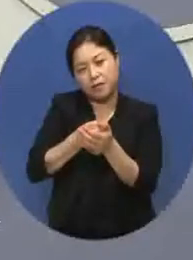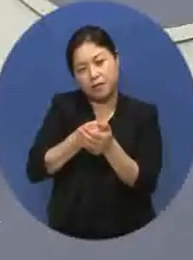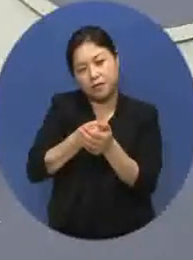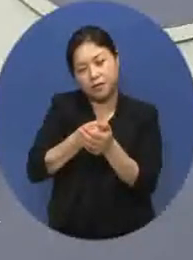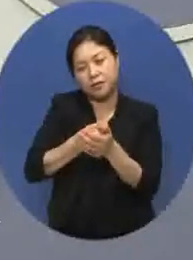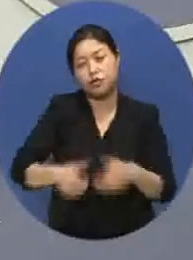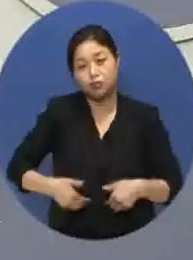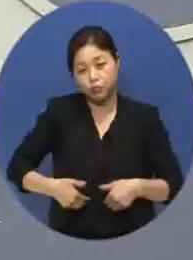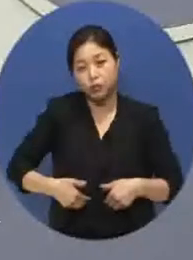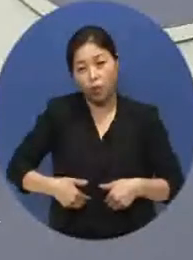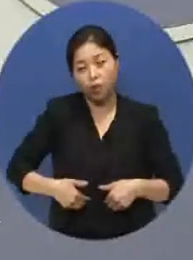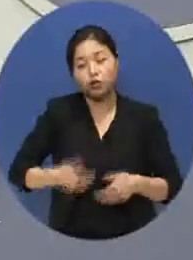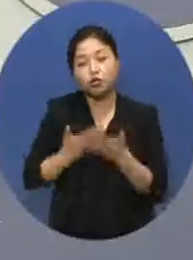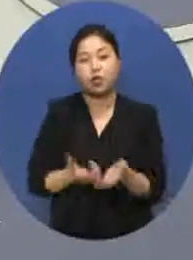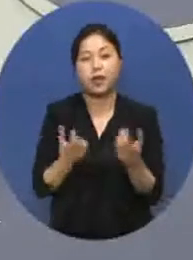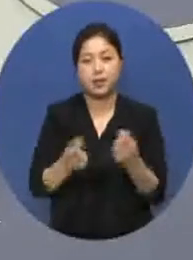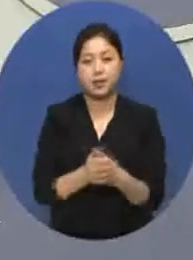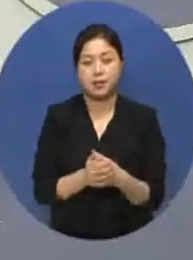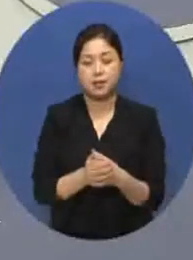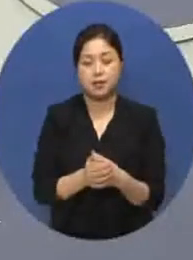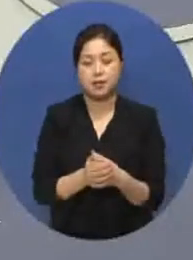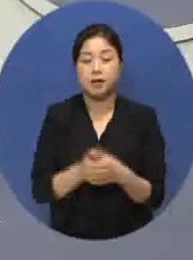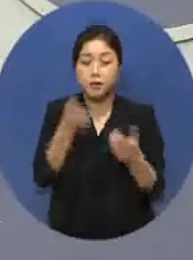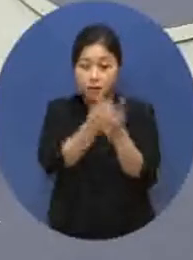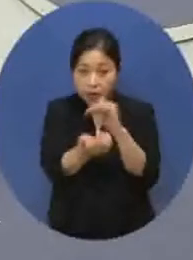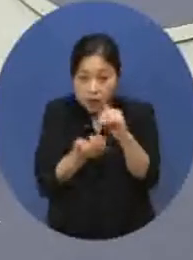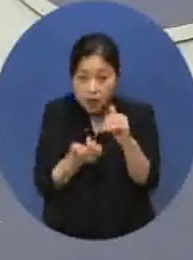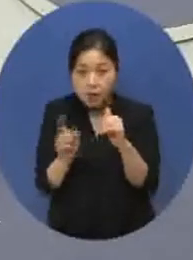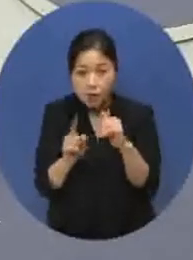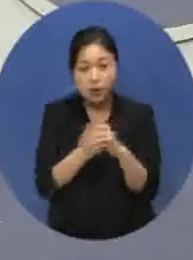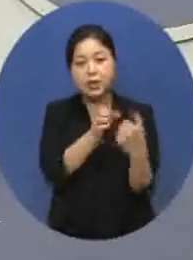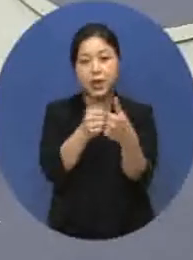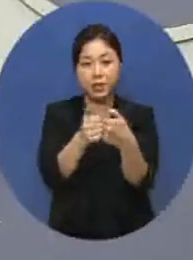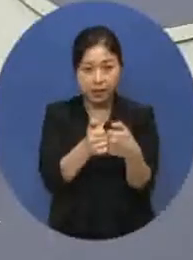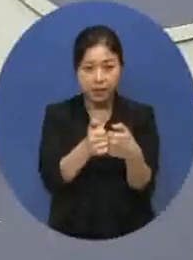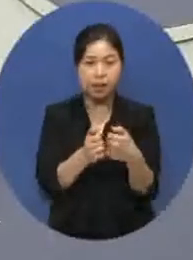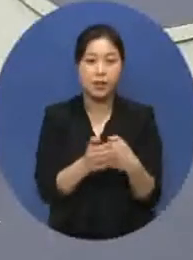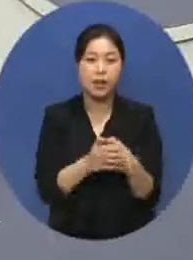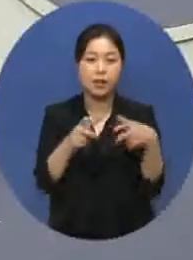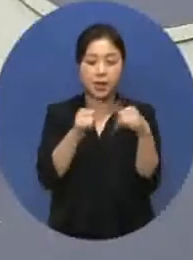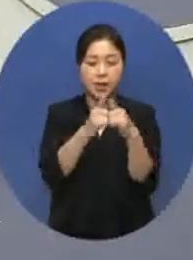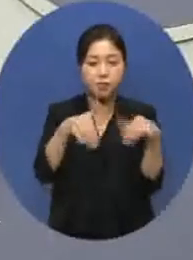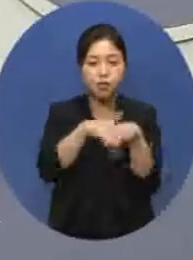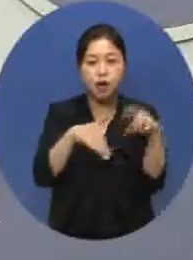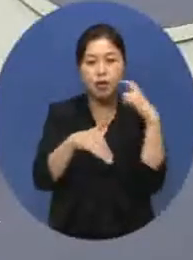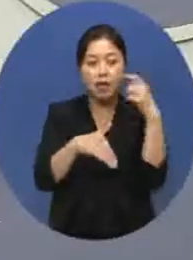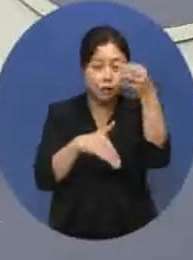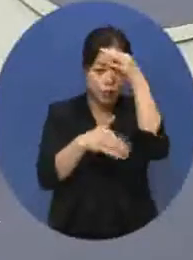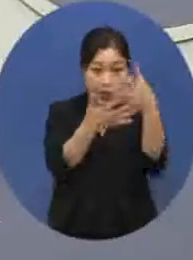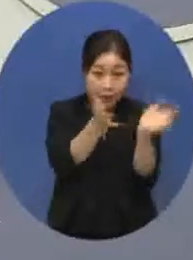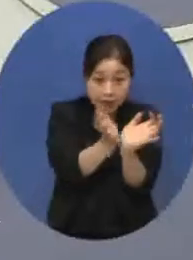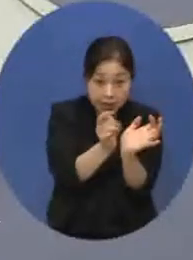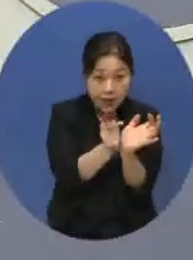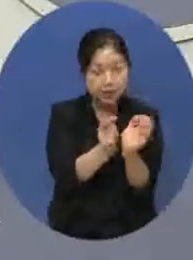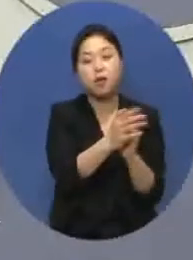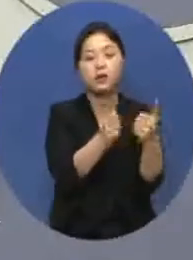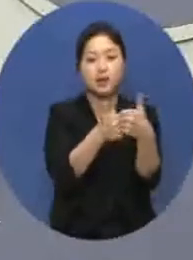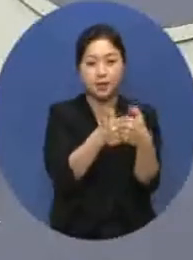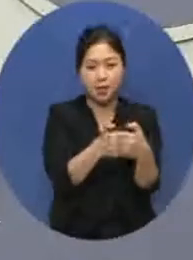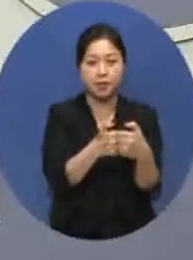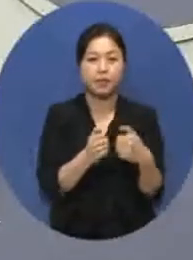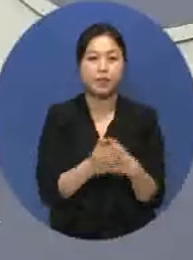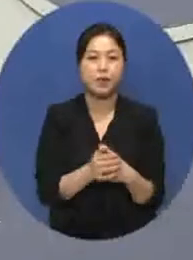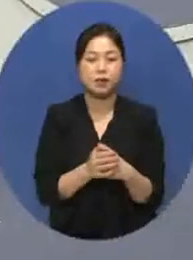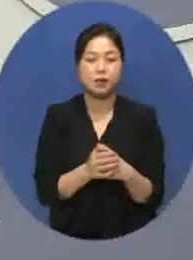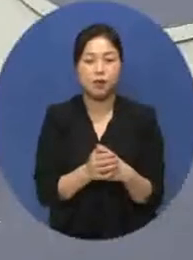이제 그 위에서는 여러 상담 뭐 장애인 문화예술 단체라든가 여러 기관에 상담하시면서 앞에 분들에